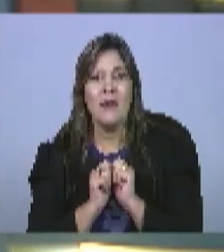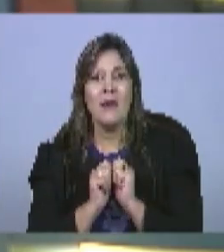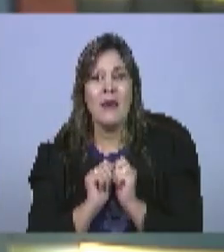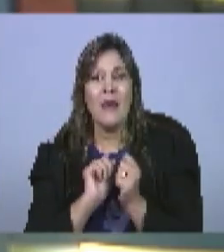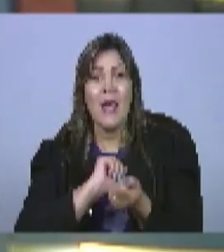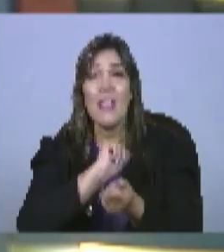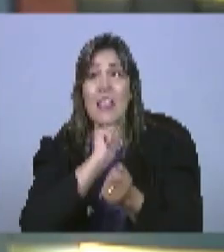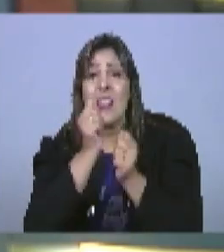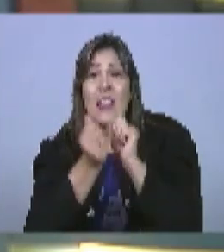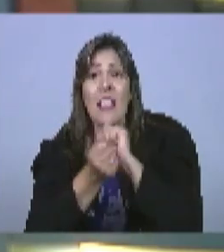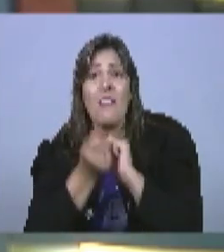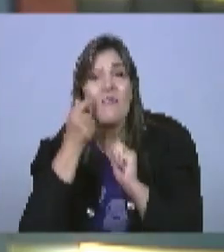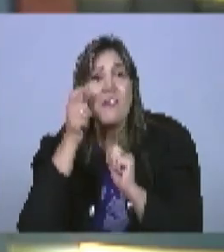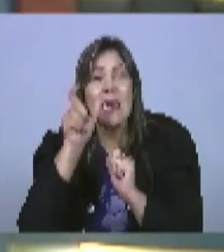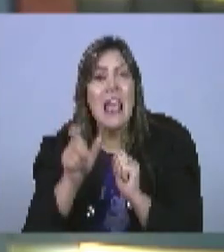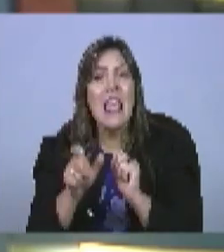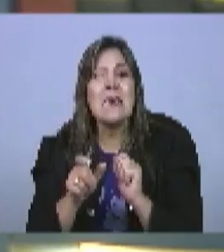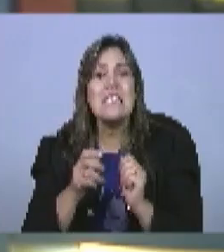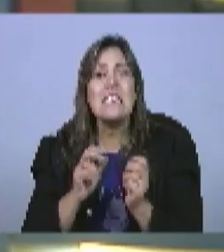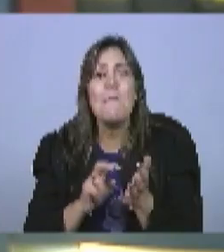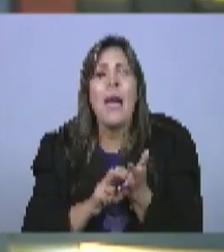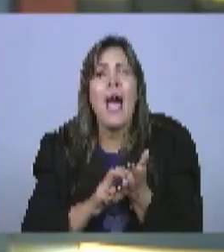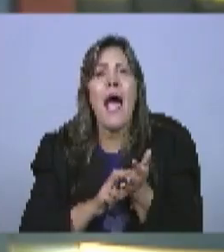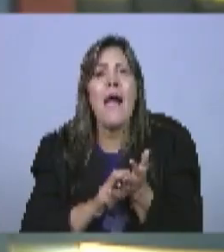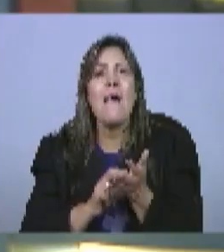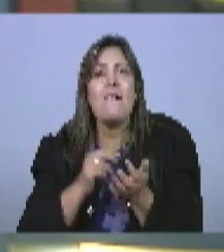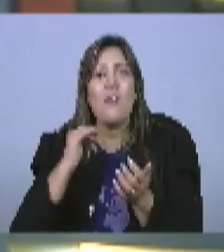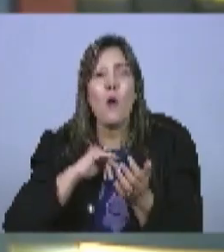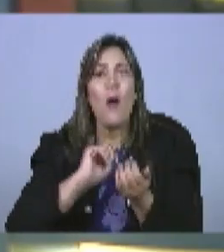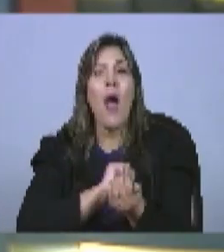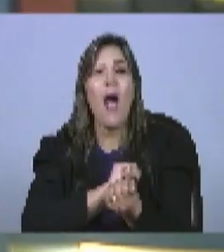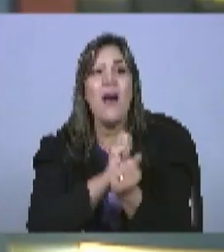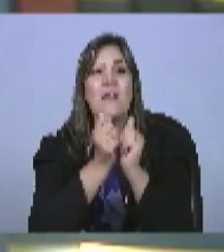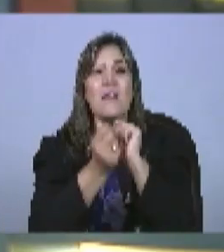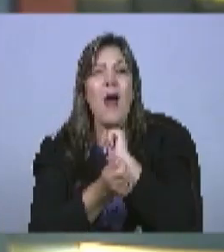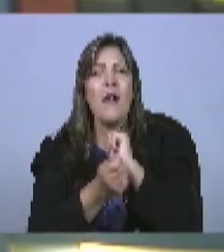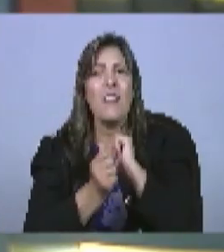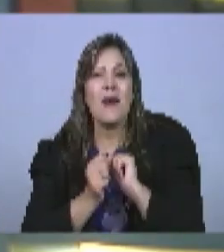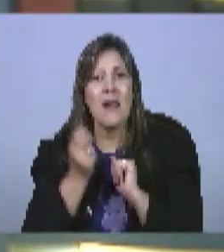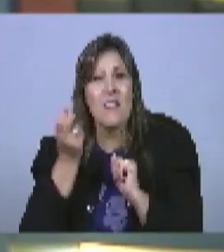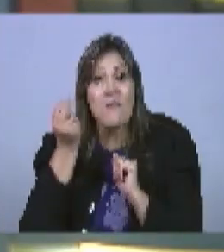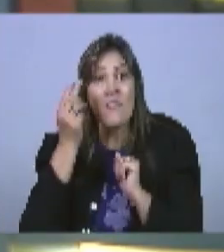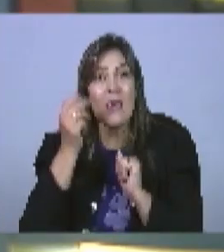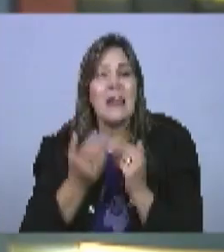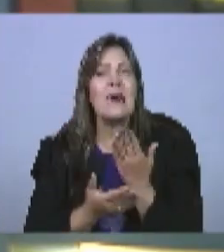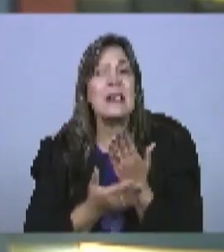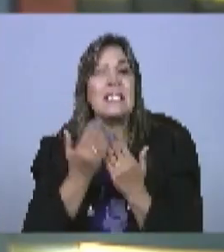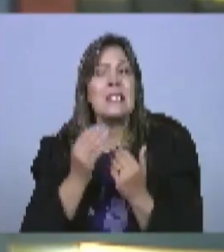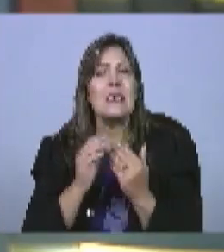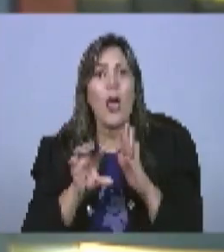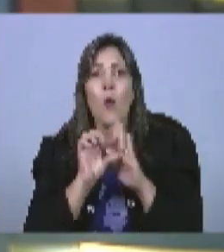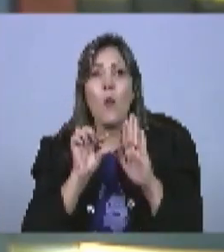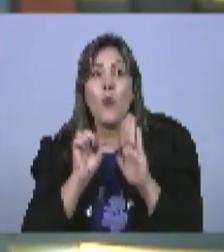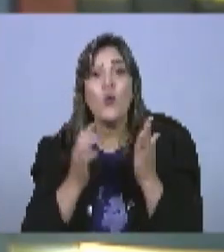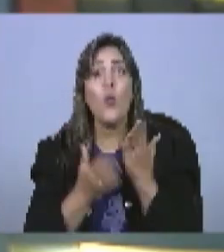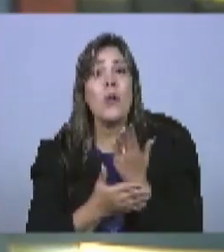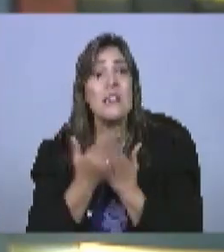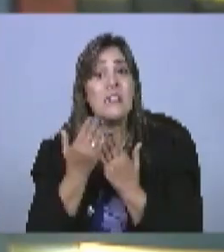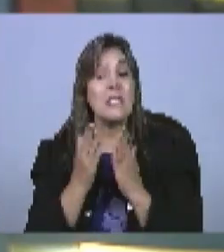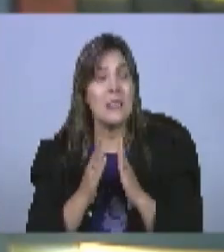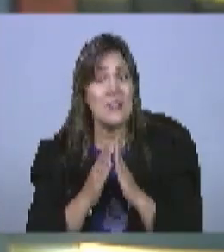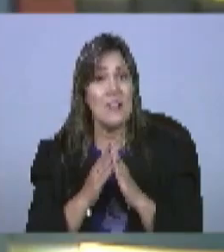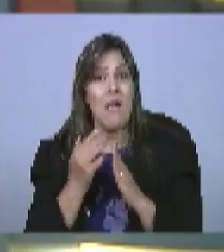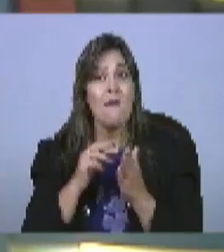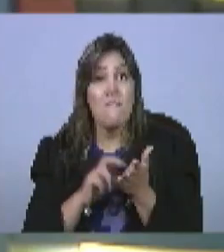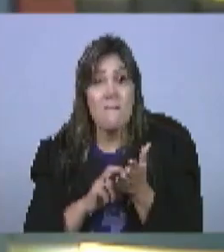ا في ناس بتخاف من الفكر جديد او موضوع جديد